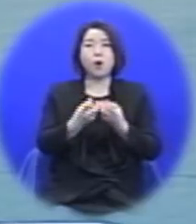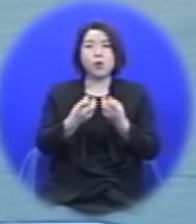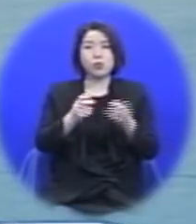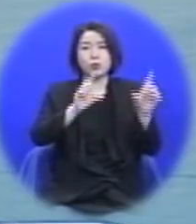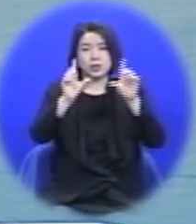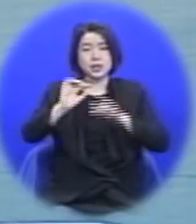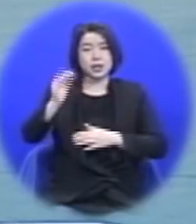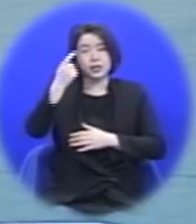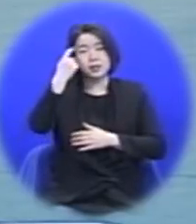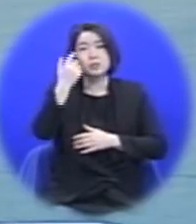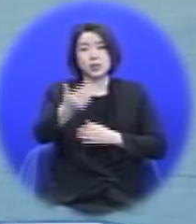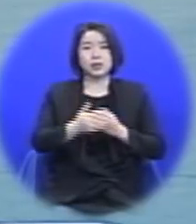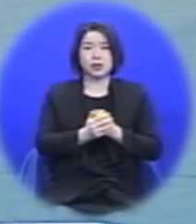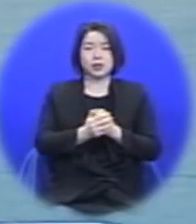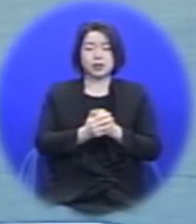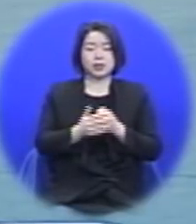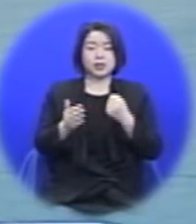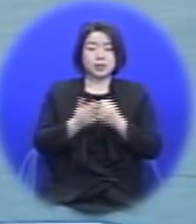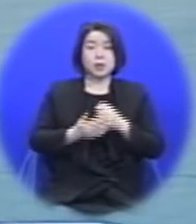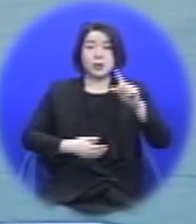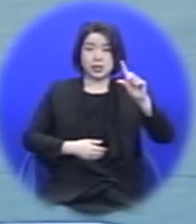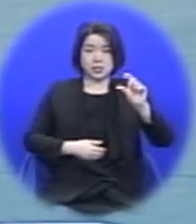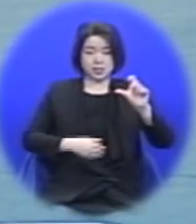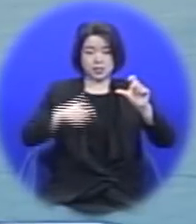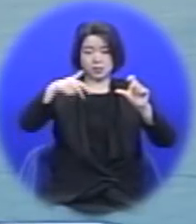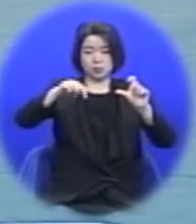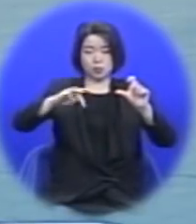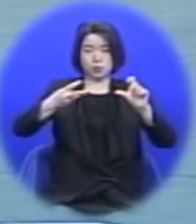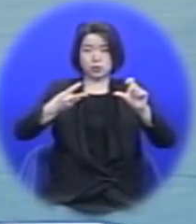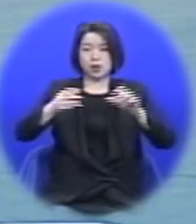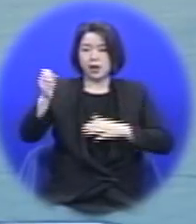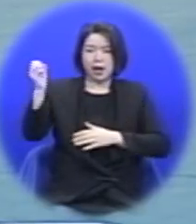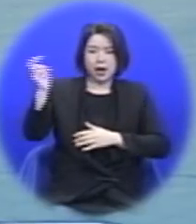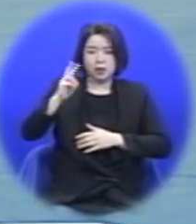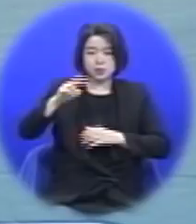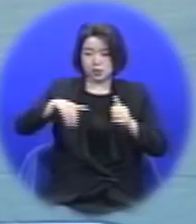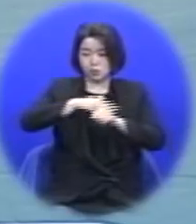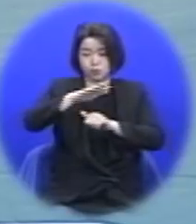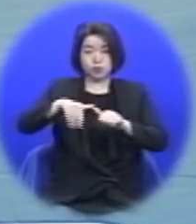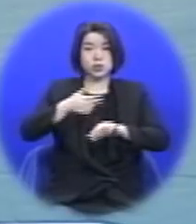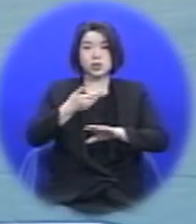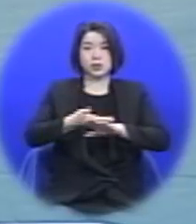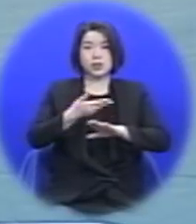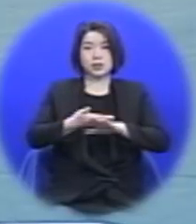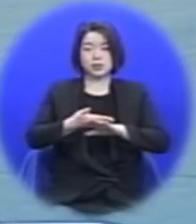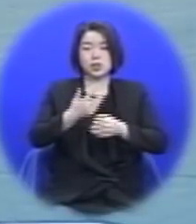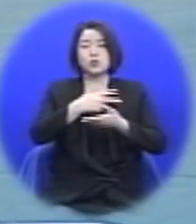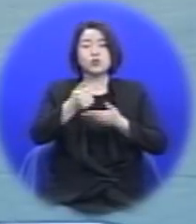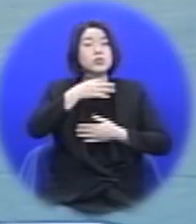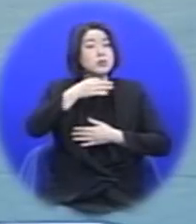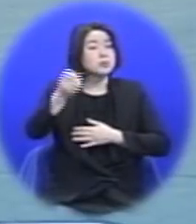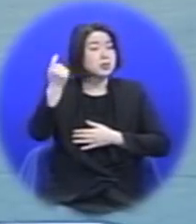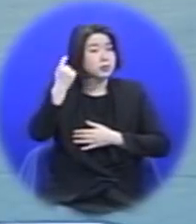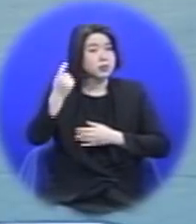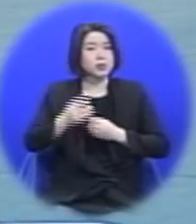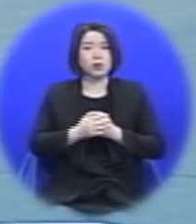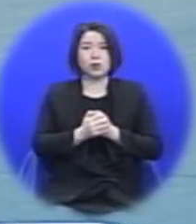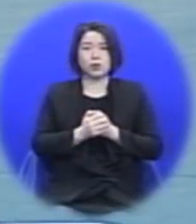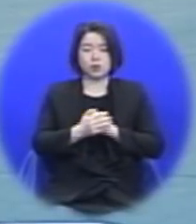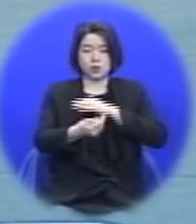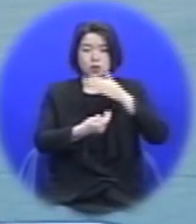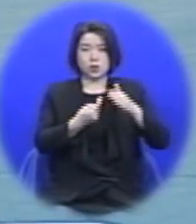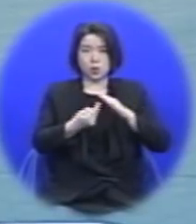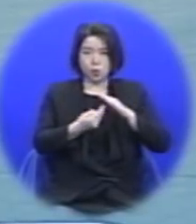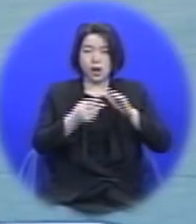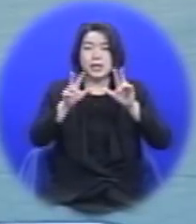합니까? 그래서 15절에 갑자기 분위기가 다른 주님의 음성이 들리는데 이 음성은